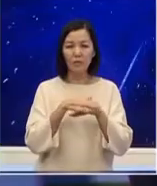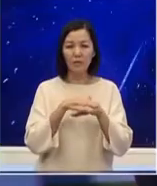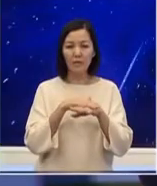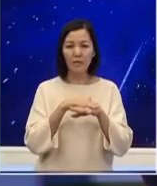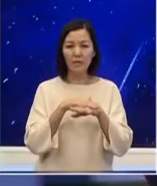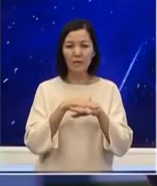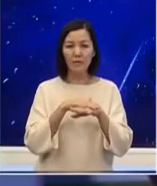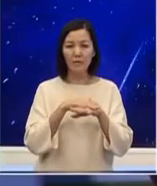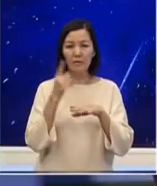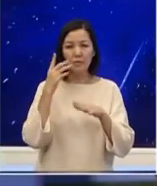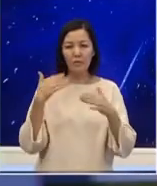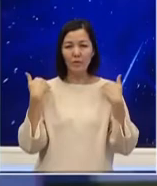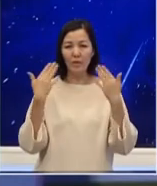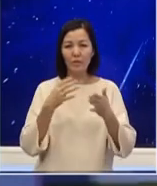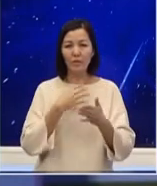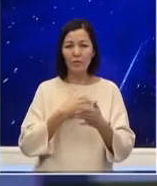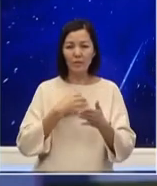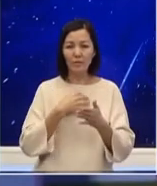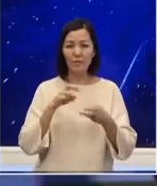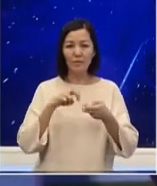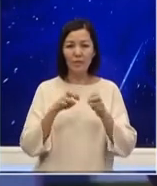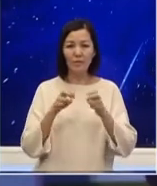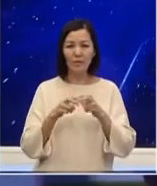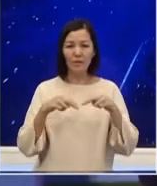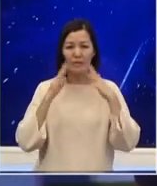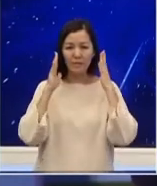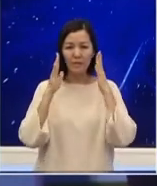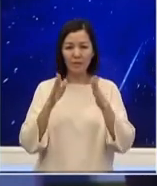тарапынан көтерілген өзекті мәселелерді